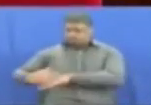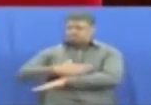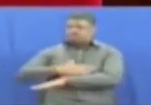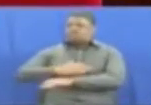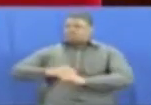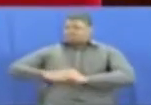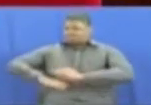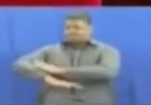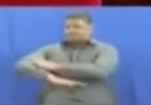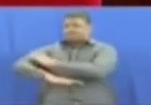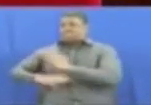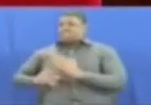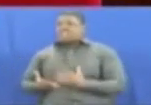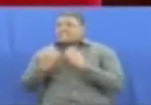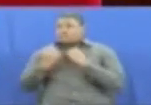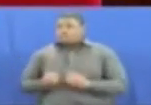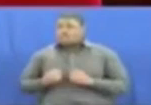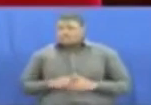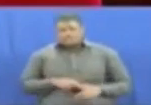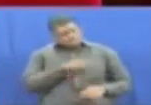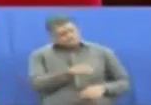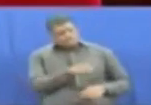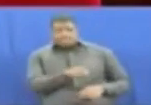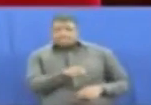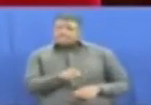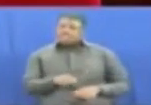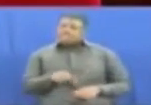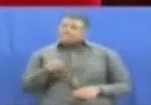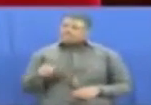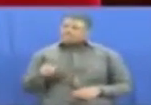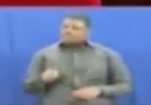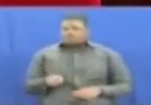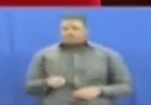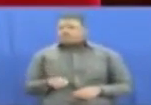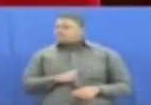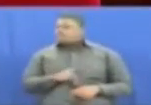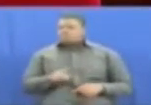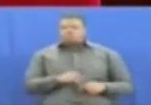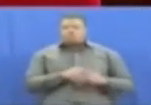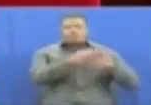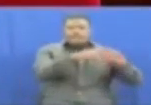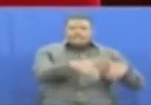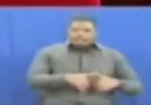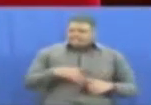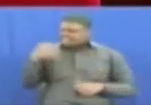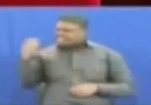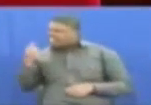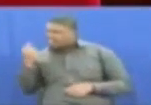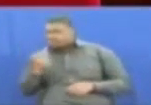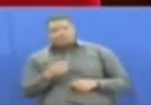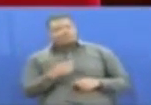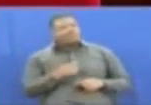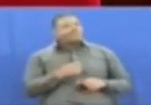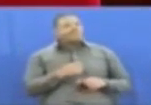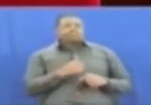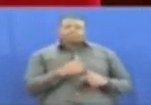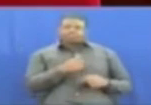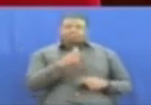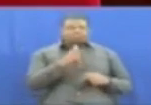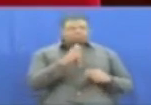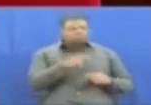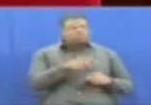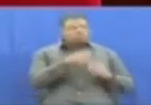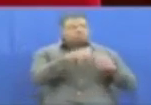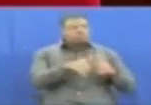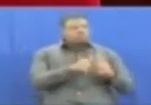mimi nataka tuichukulie hii ni is of the paramount kama taifa na kama wabunge tujadiliane, kwa sababu sio